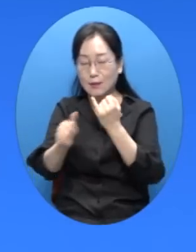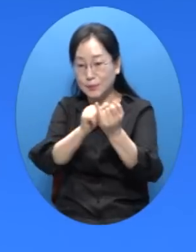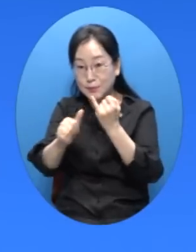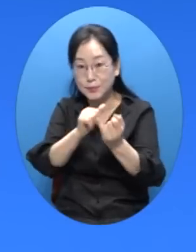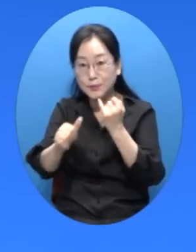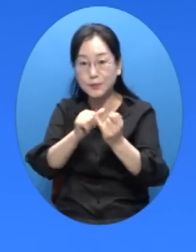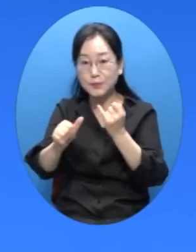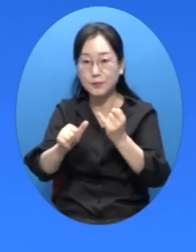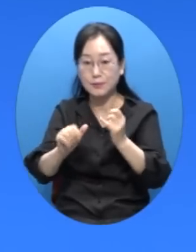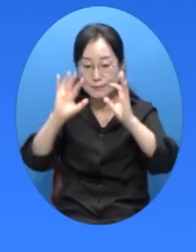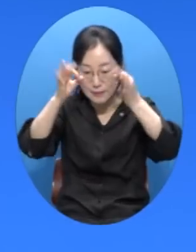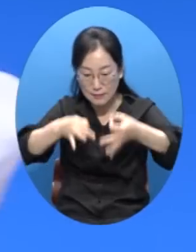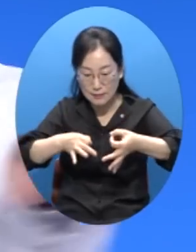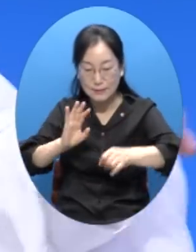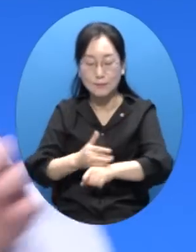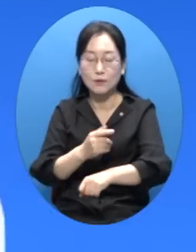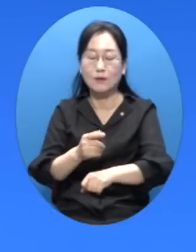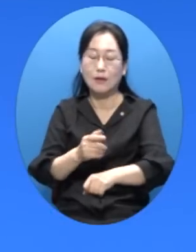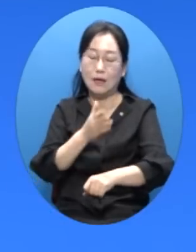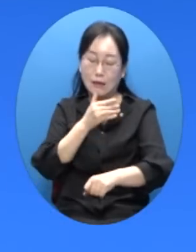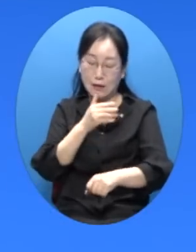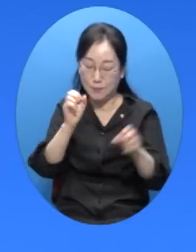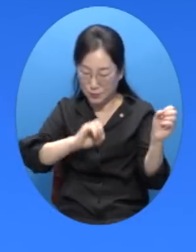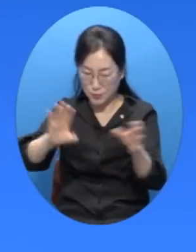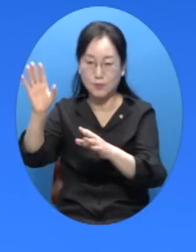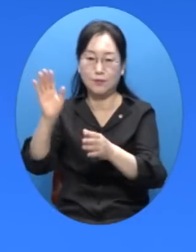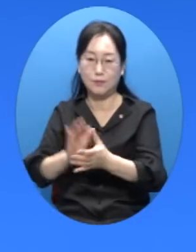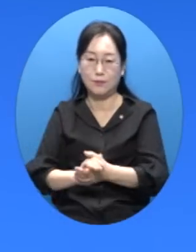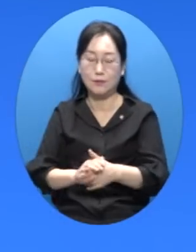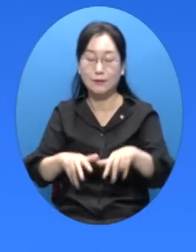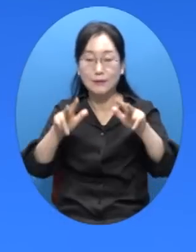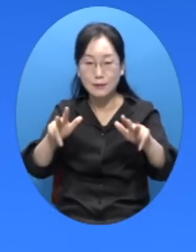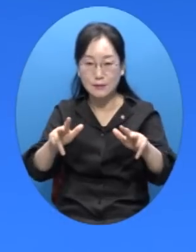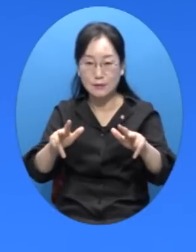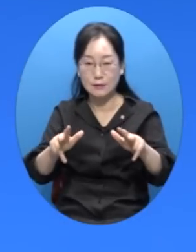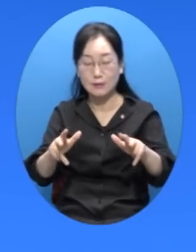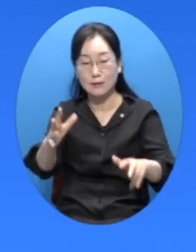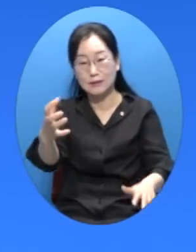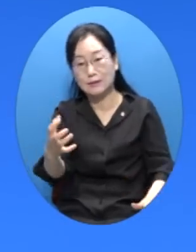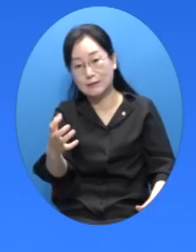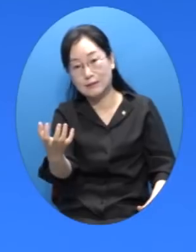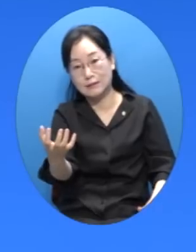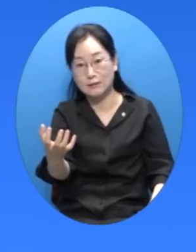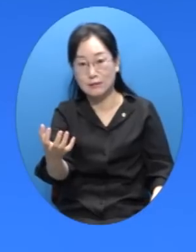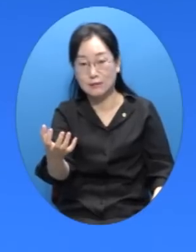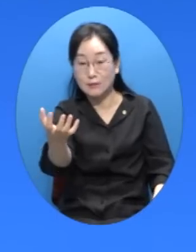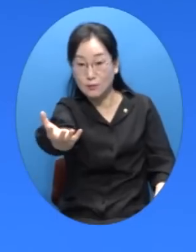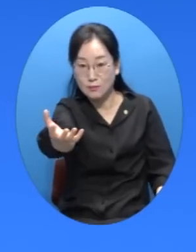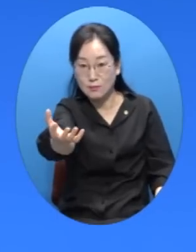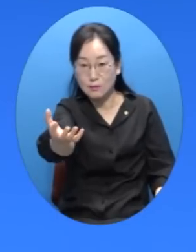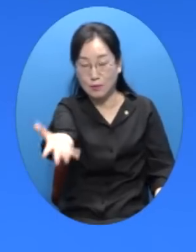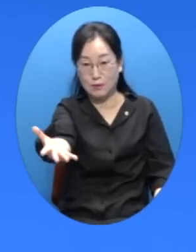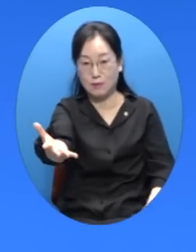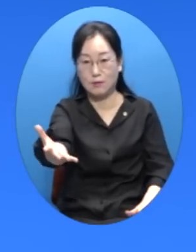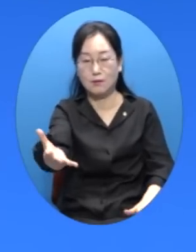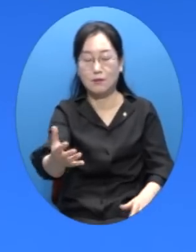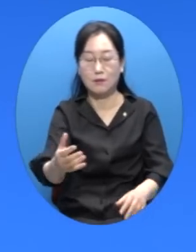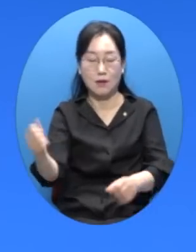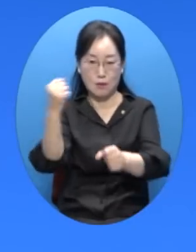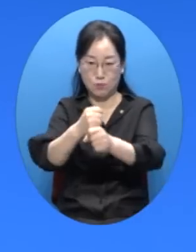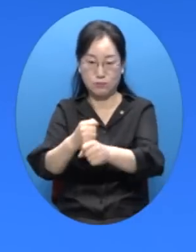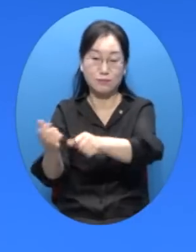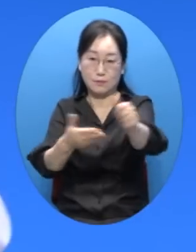일으켰던 내 자신의 잘못된 모습을 내던져 버리고 오늘날 비틀어진 손, 매번한 손을 내밀어서 회복되게 되기를